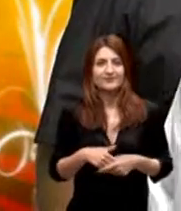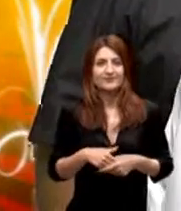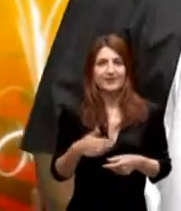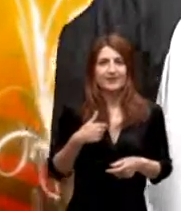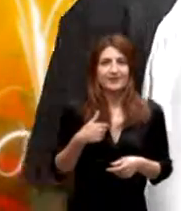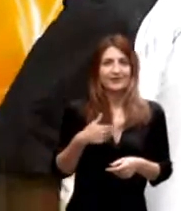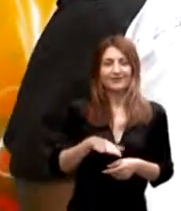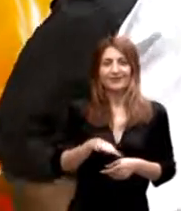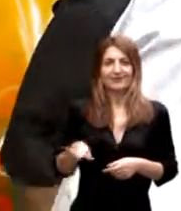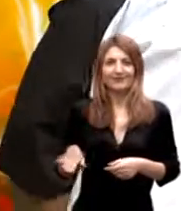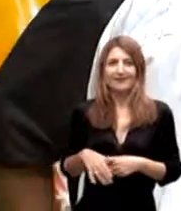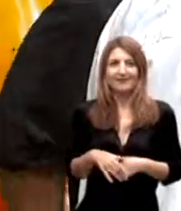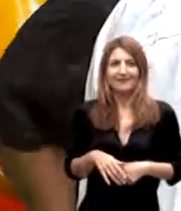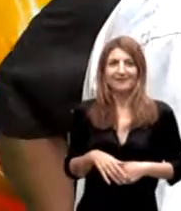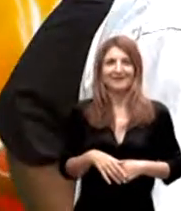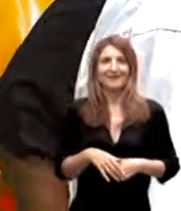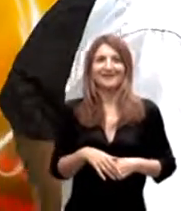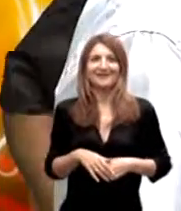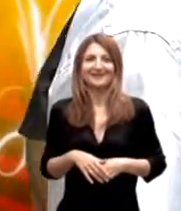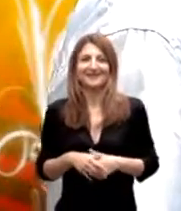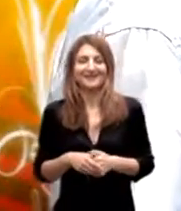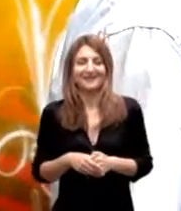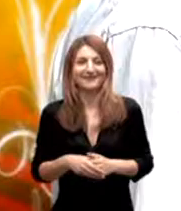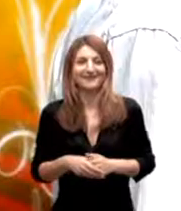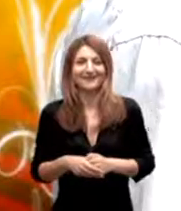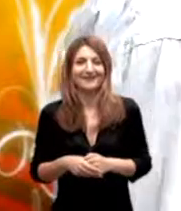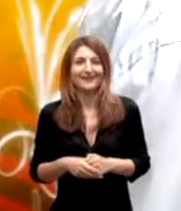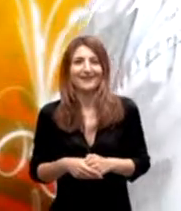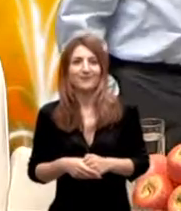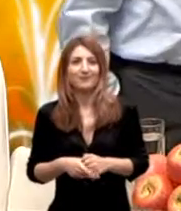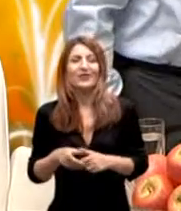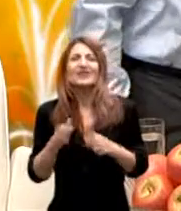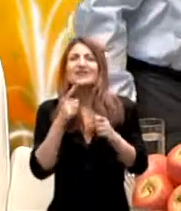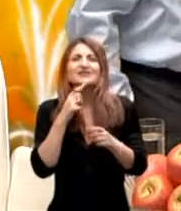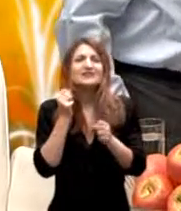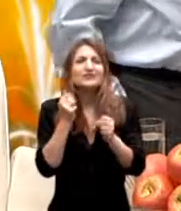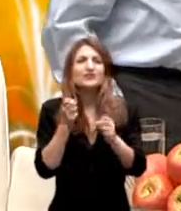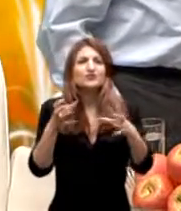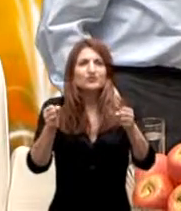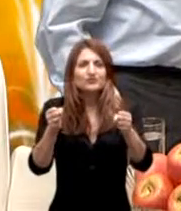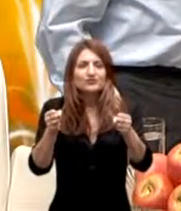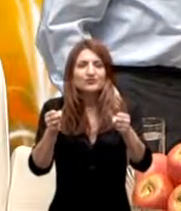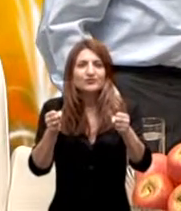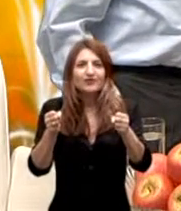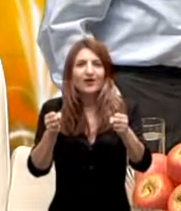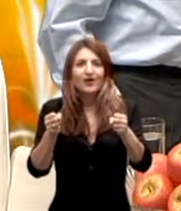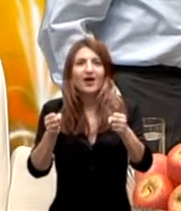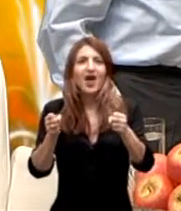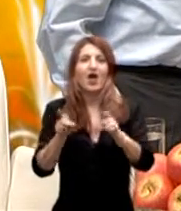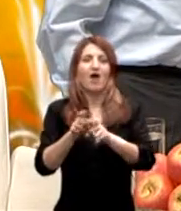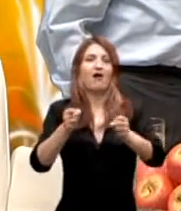Ja ću malo pokliniti. Moću ruke malo zbrišiti. Zbriši. Jako ćeš to čvrsto uzeti. Gurnut ćeš